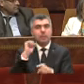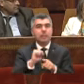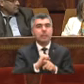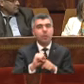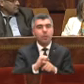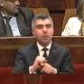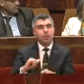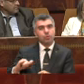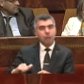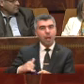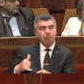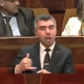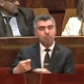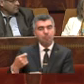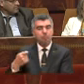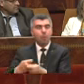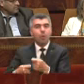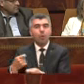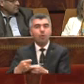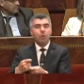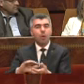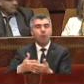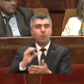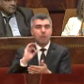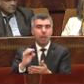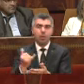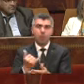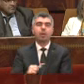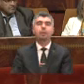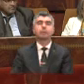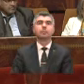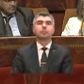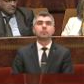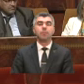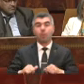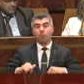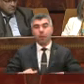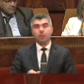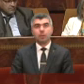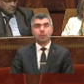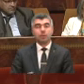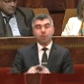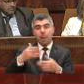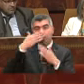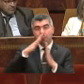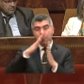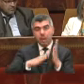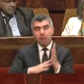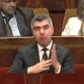هاد الشباب باش يمكن لهم يديروا التجارة الرقمية. سيدة الوزيرة، قلتي بلادنا الحمد